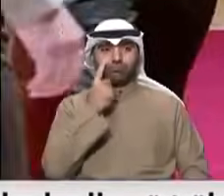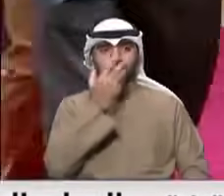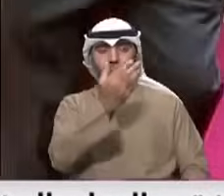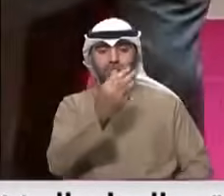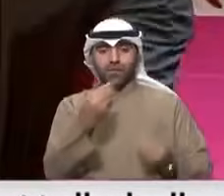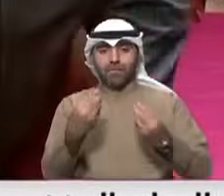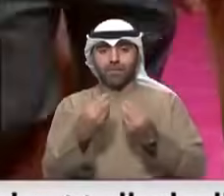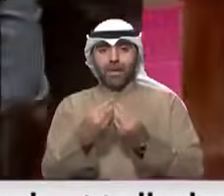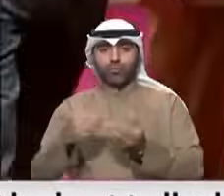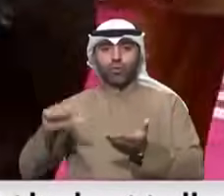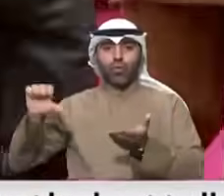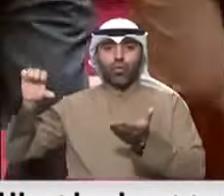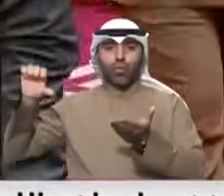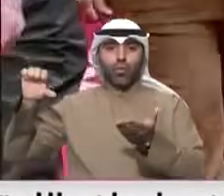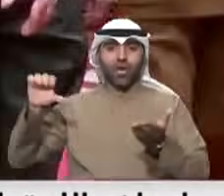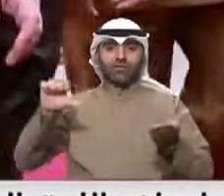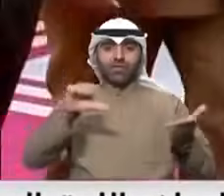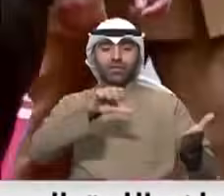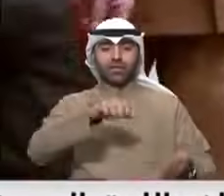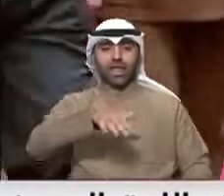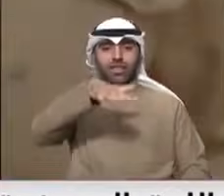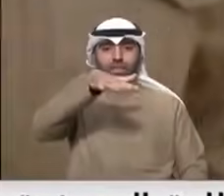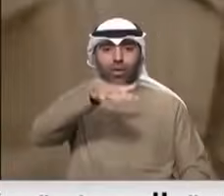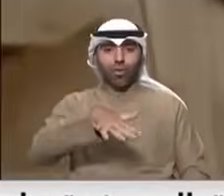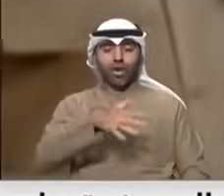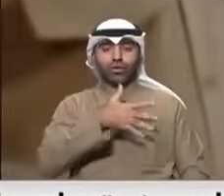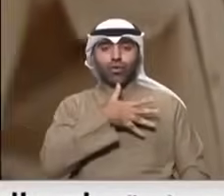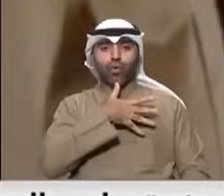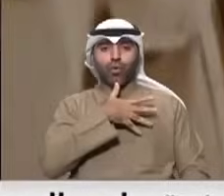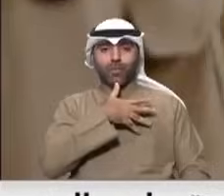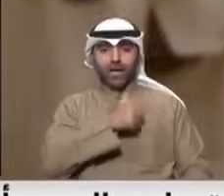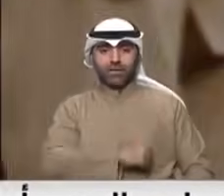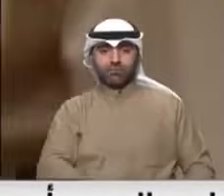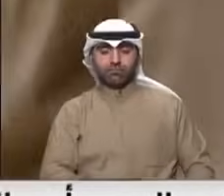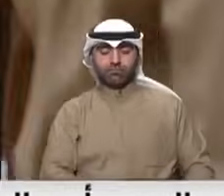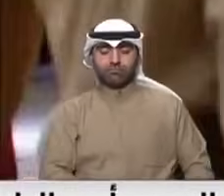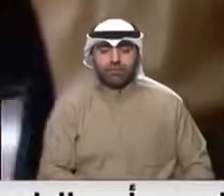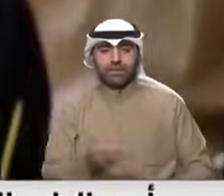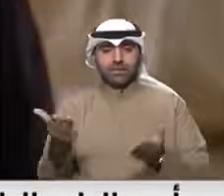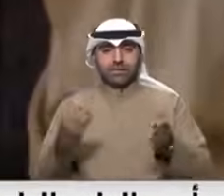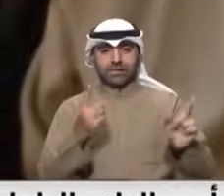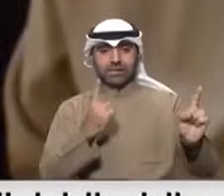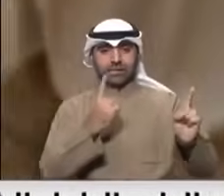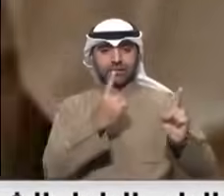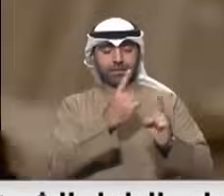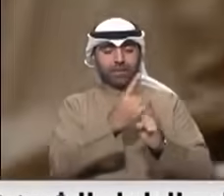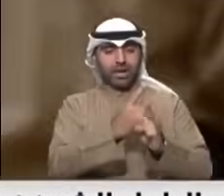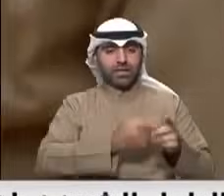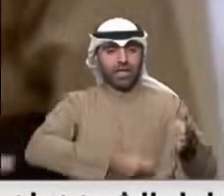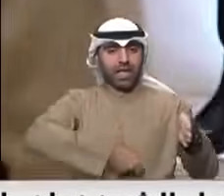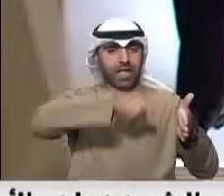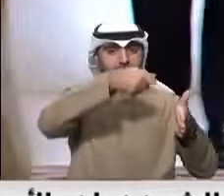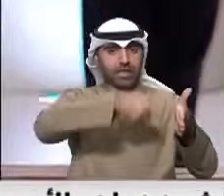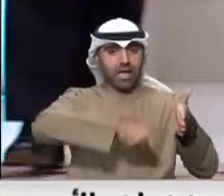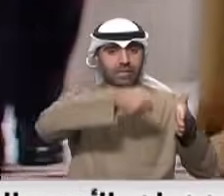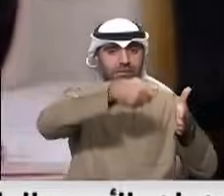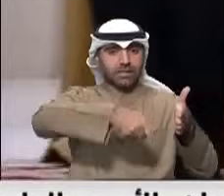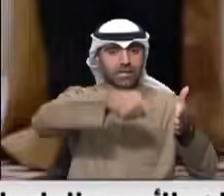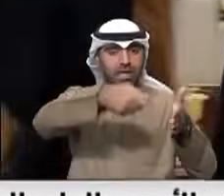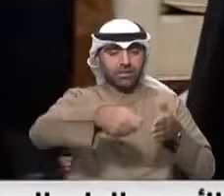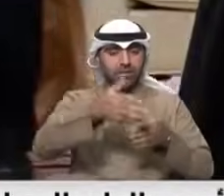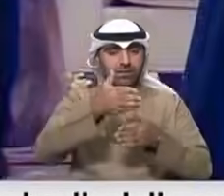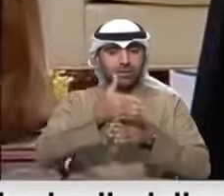لجلالته حيث قام جلالته بتقديم واجب العزاء في وفاه فقيد الوطن المغفور له باذن الله